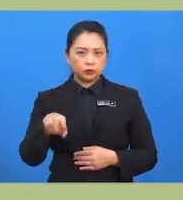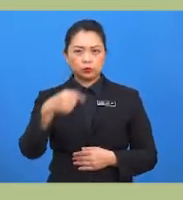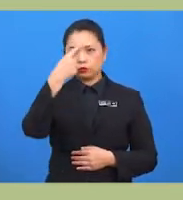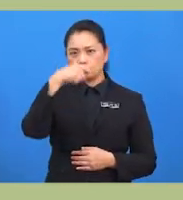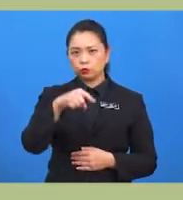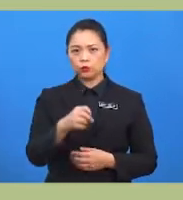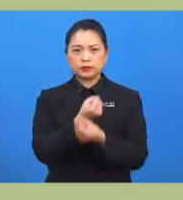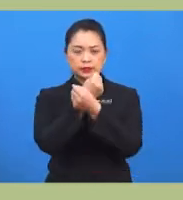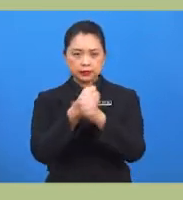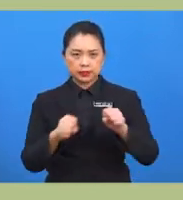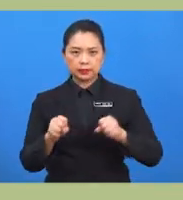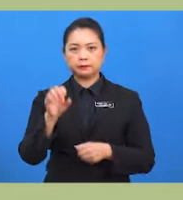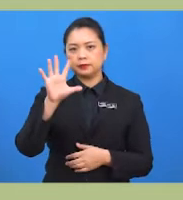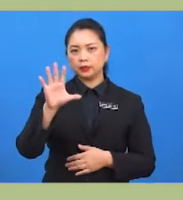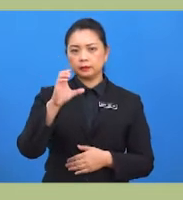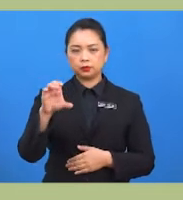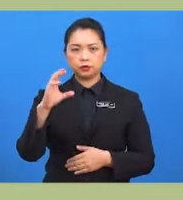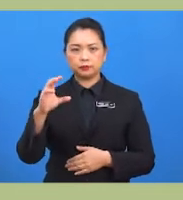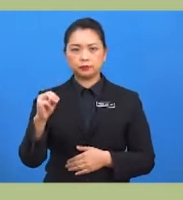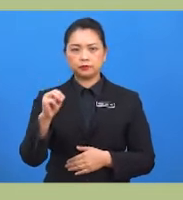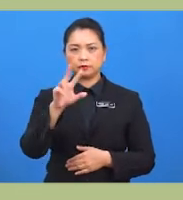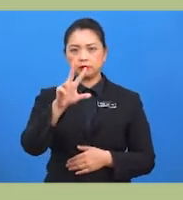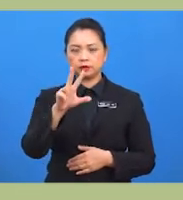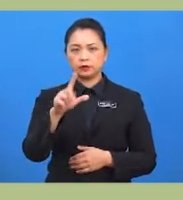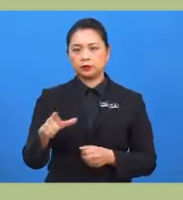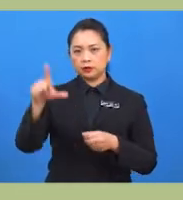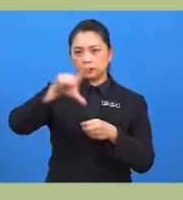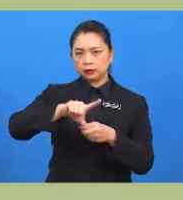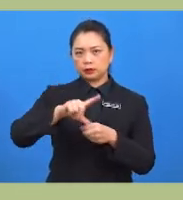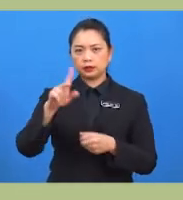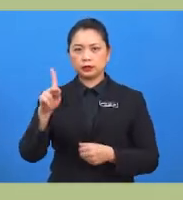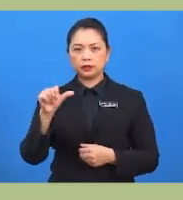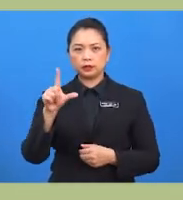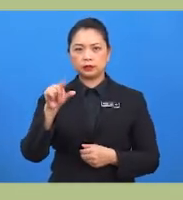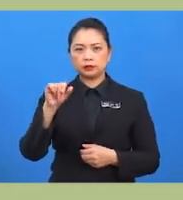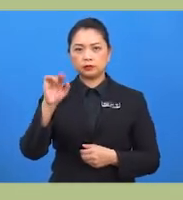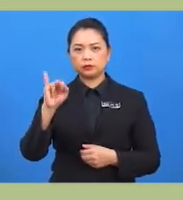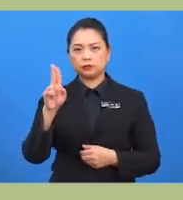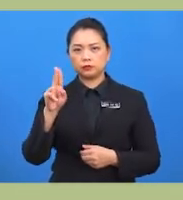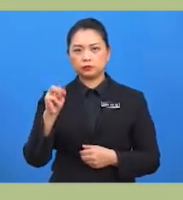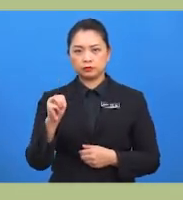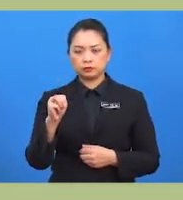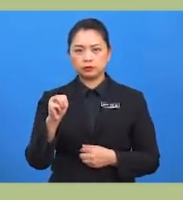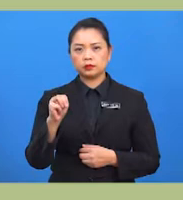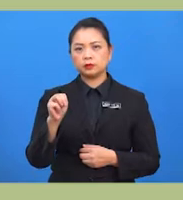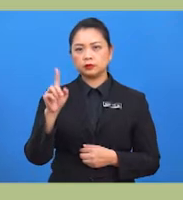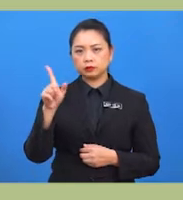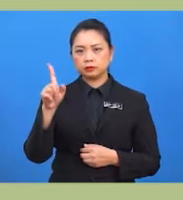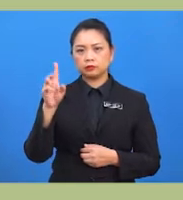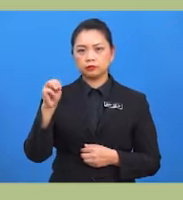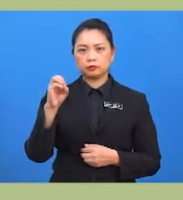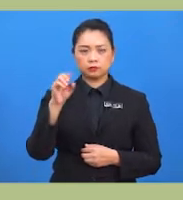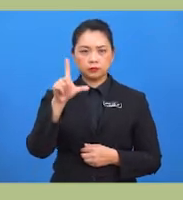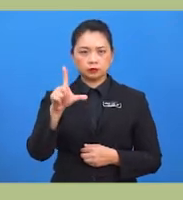untuk menyediakan 500 cm padu larutan kalium hidroksida satu mal mal